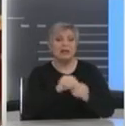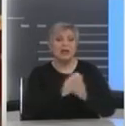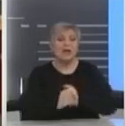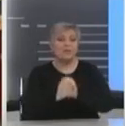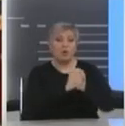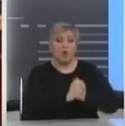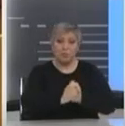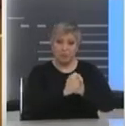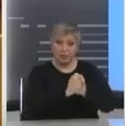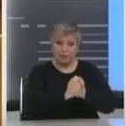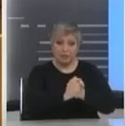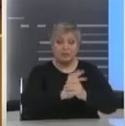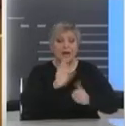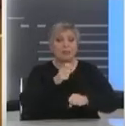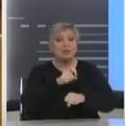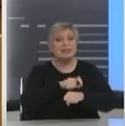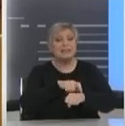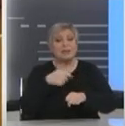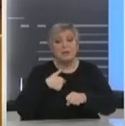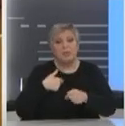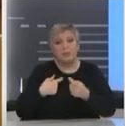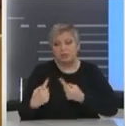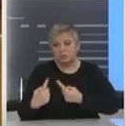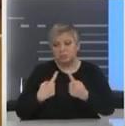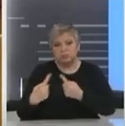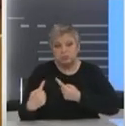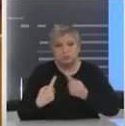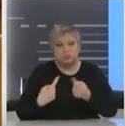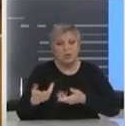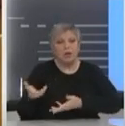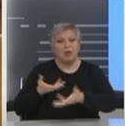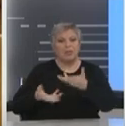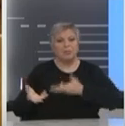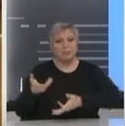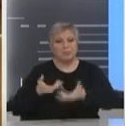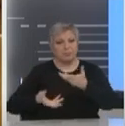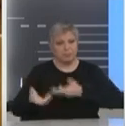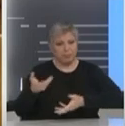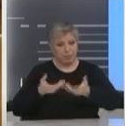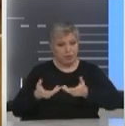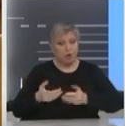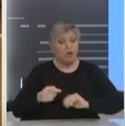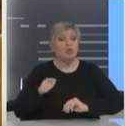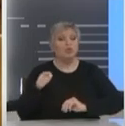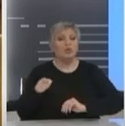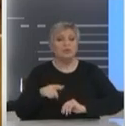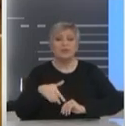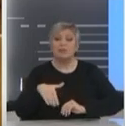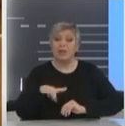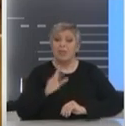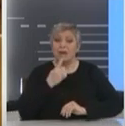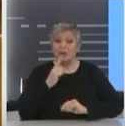τη μάχη για την επιστροφή των συλλογικών διαπραγματεύσεων, στόμα είχανε και μιλιά δεν είχανε.